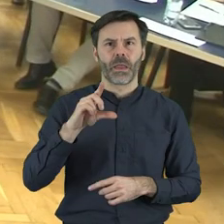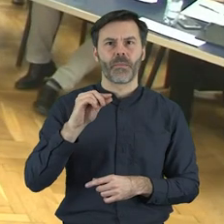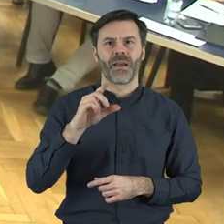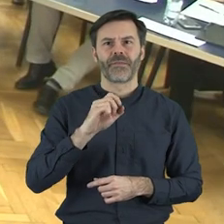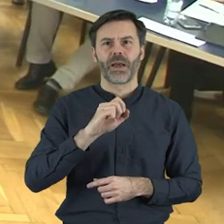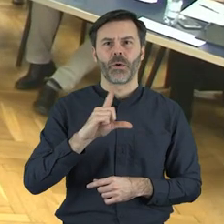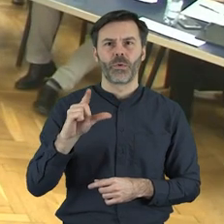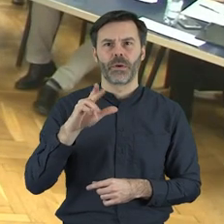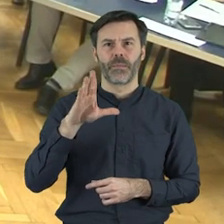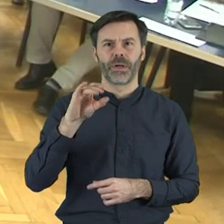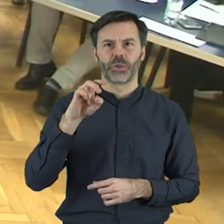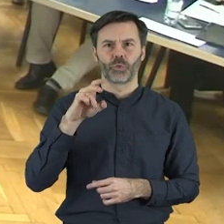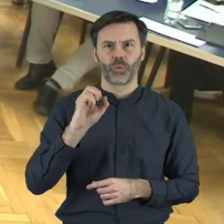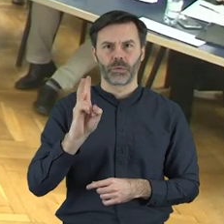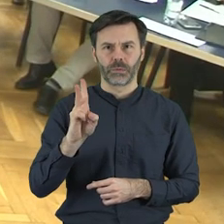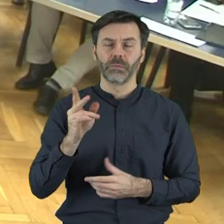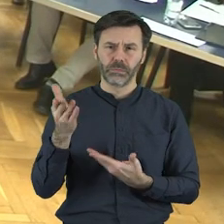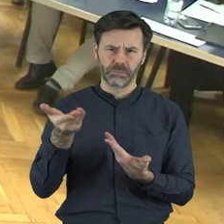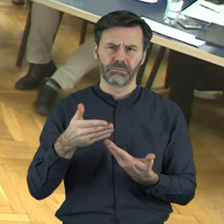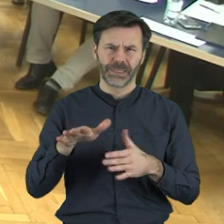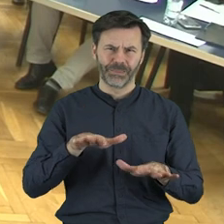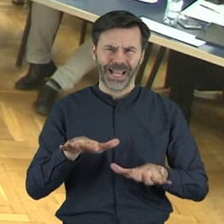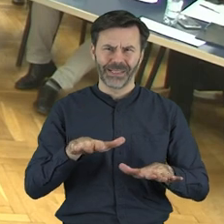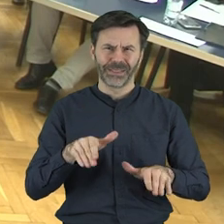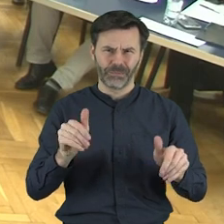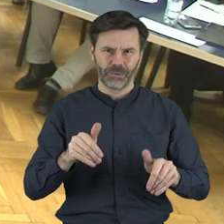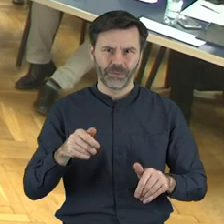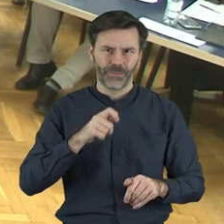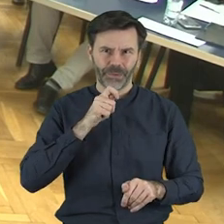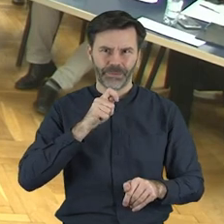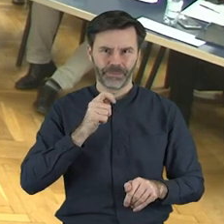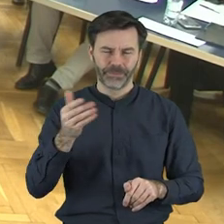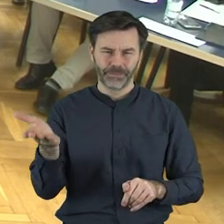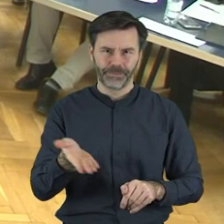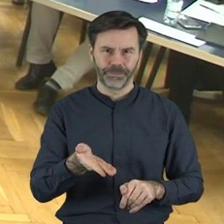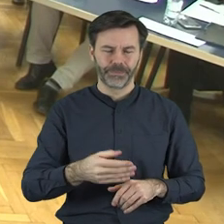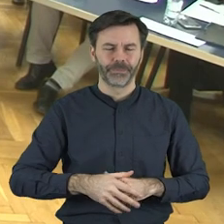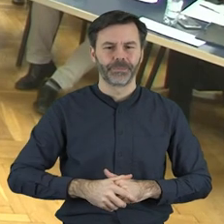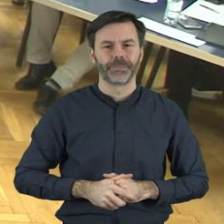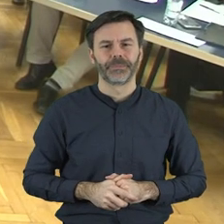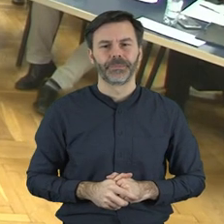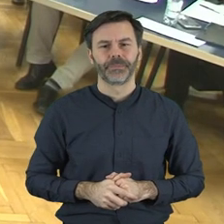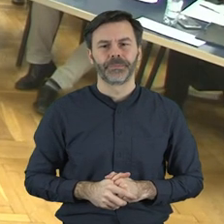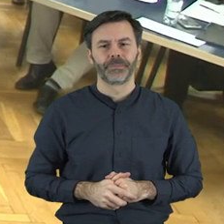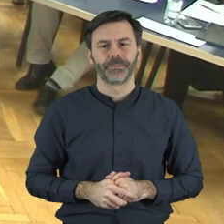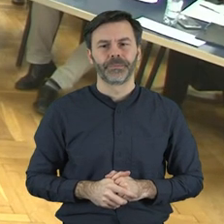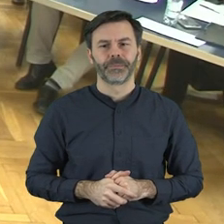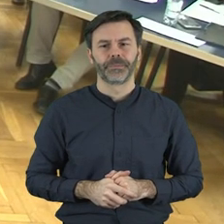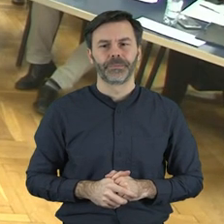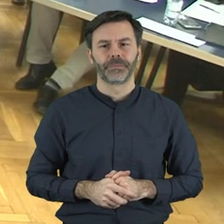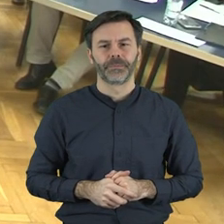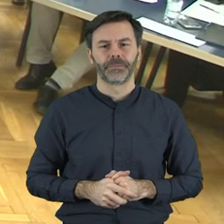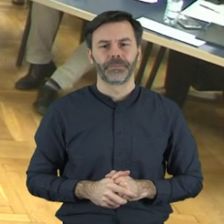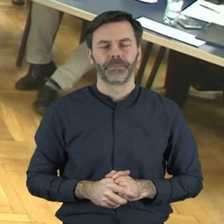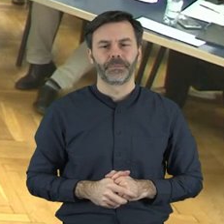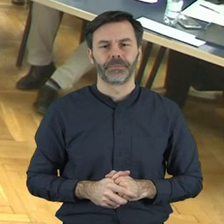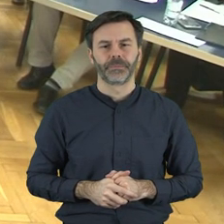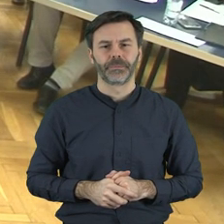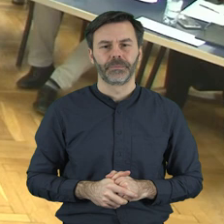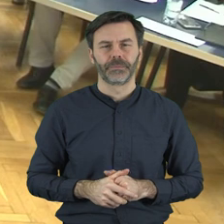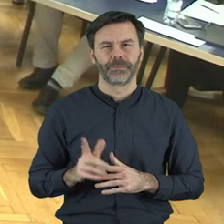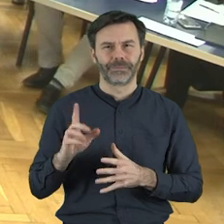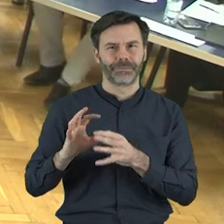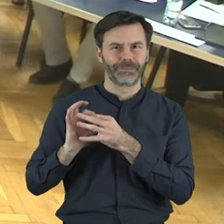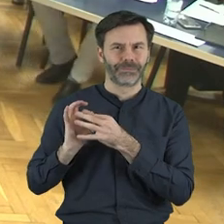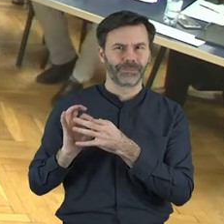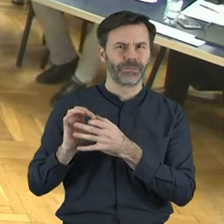jak pan radny sobie życzy. Ja chciałem tylko w nawiązaniu do wypowiedzi pani dyrektor, jeżeli mogę poprosić, taką prośbę mam,